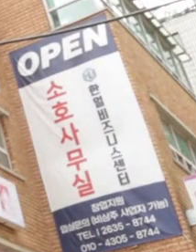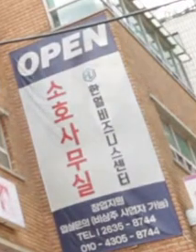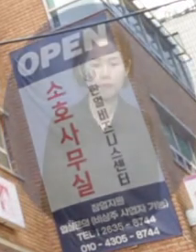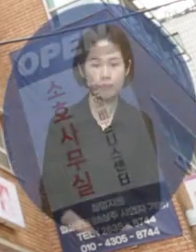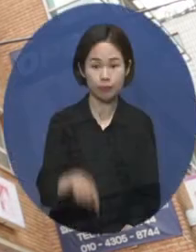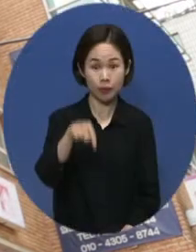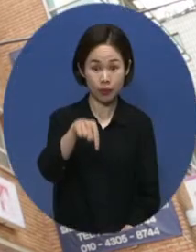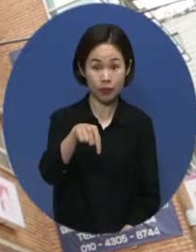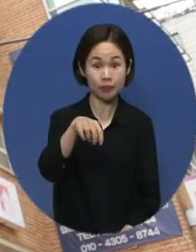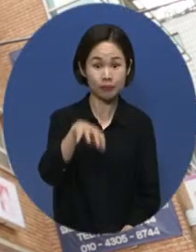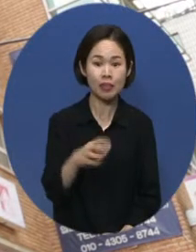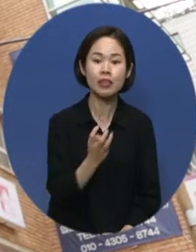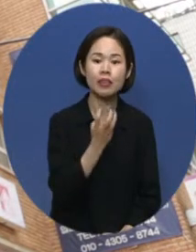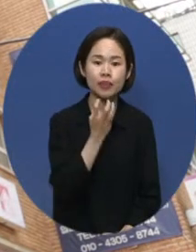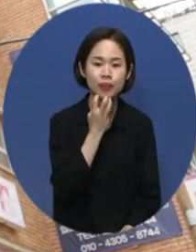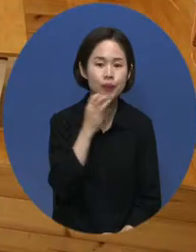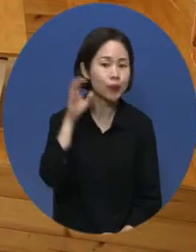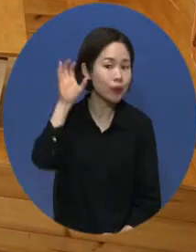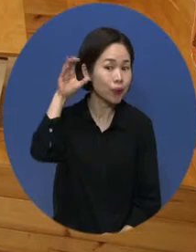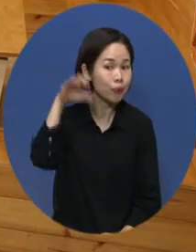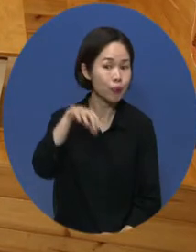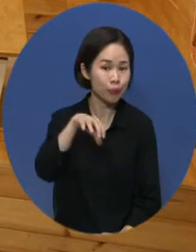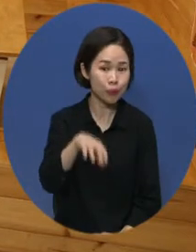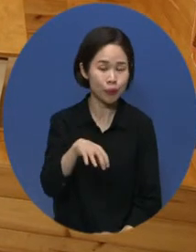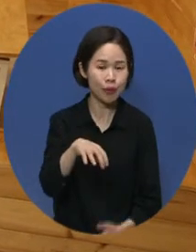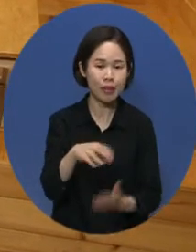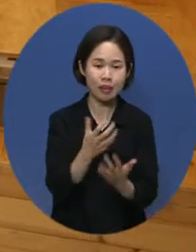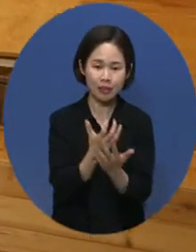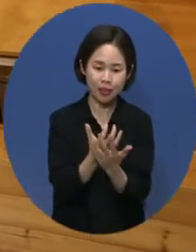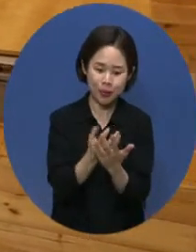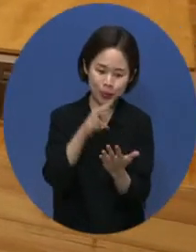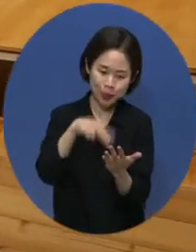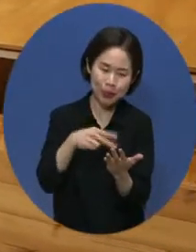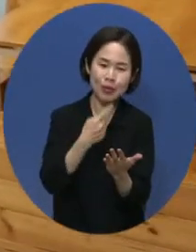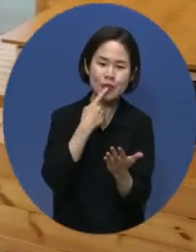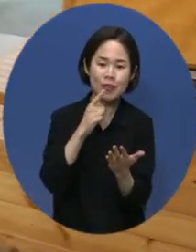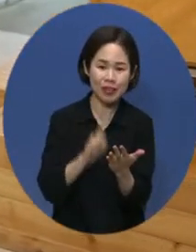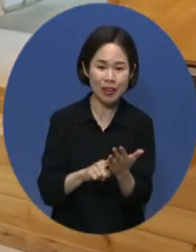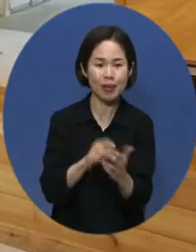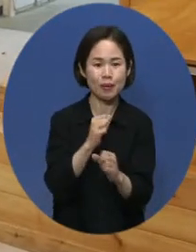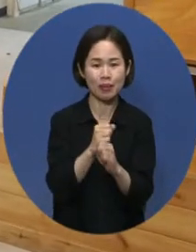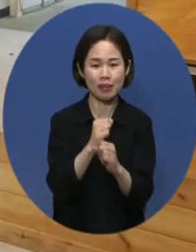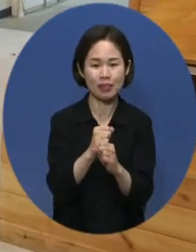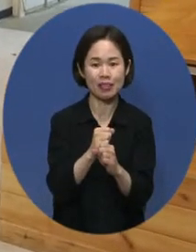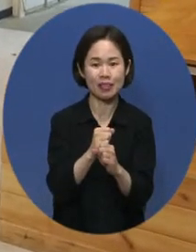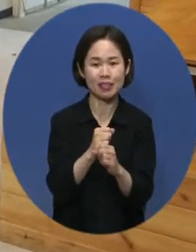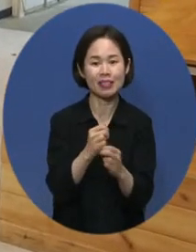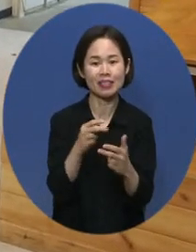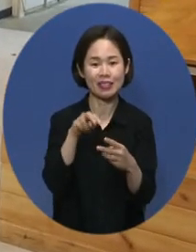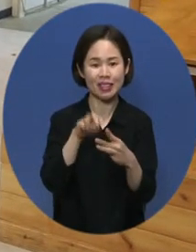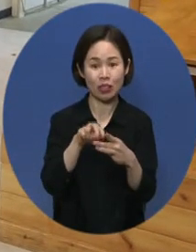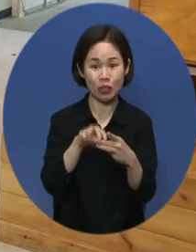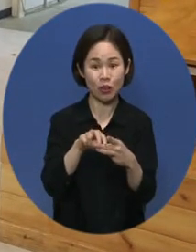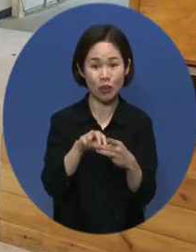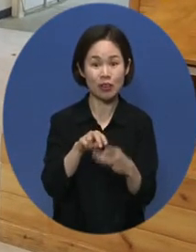이곳은 서울시 영등포구에 위치한 읽기 쉬운 자료개발센터 알다 센터입니다.